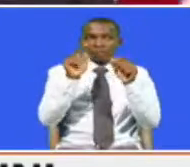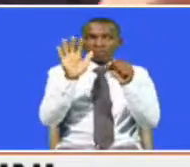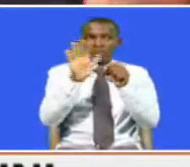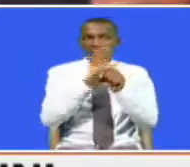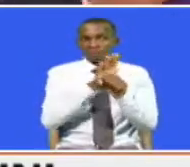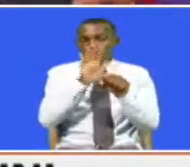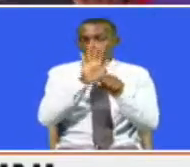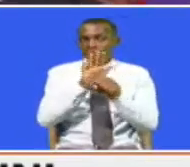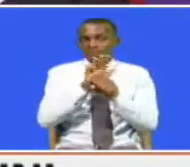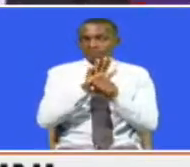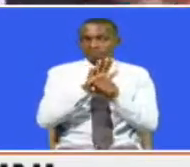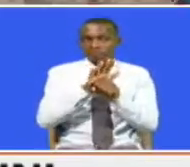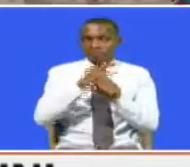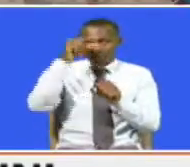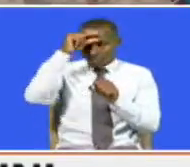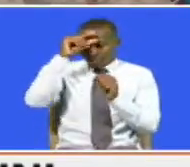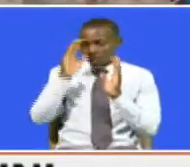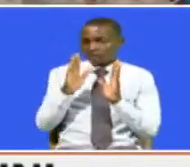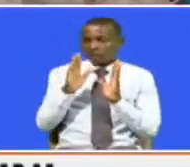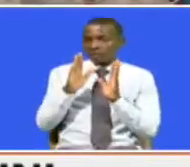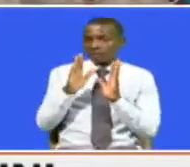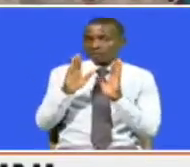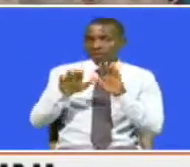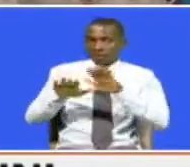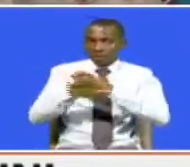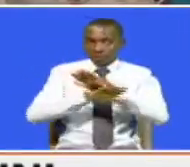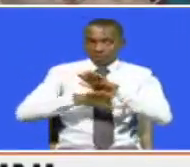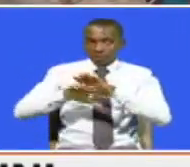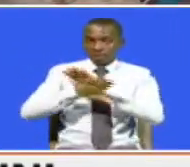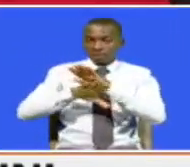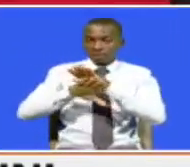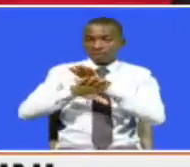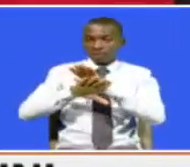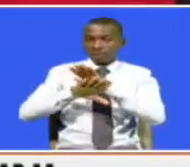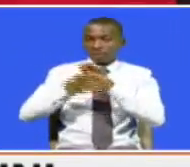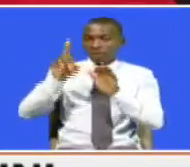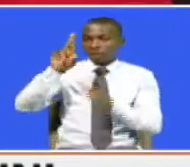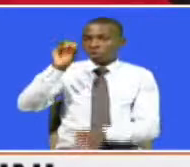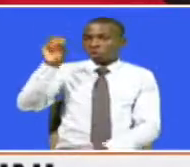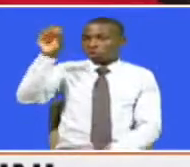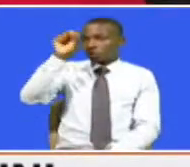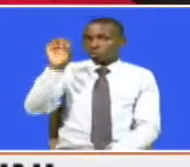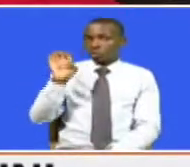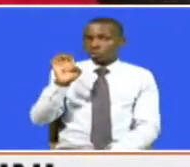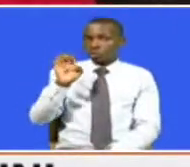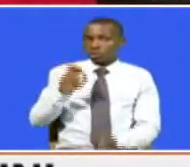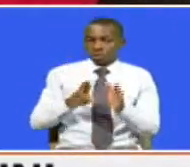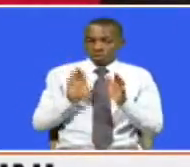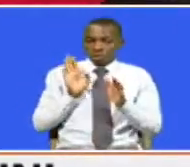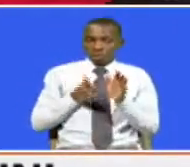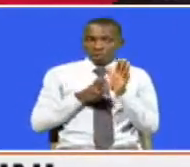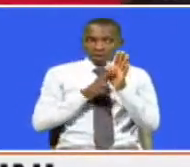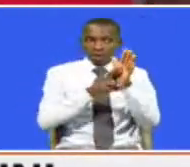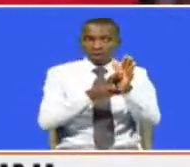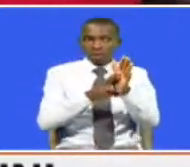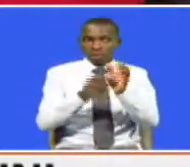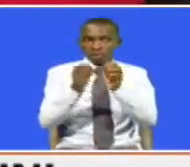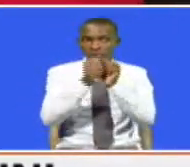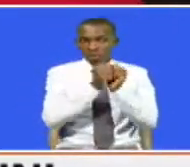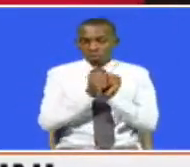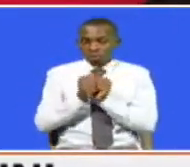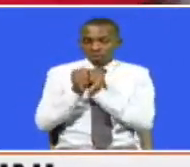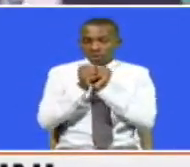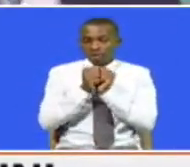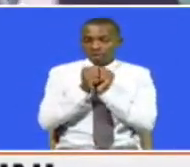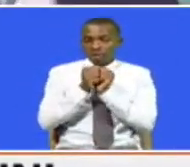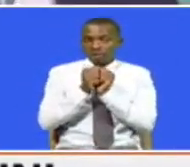Gavana wa Kiambu Kimani wa Matangi, naibu wake Rose Kirika, mwakilishi wanawake Anne wa Muratha, pamoja na mbunge wa